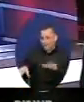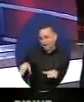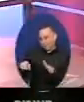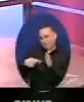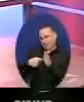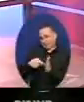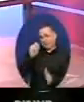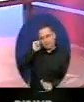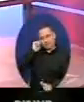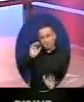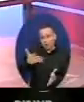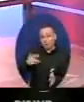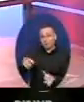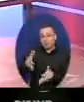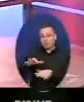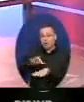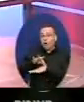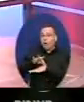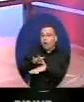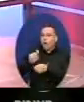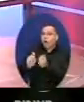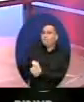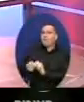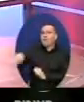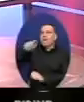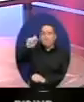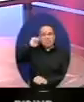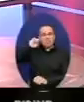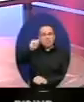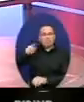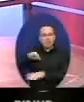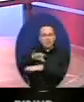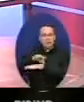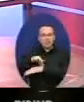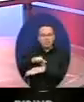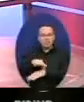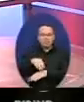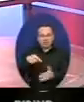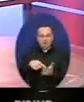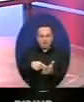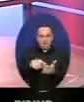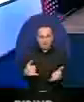שהופך נשים למנהיגות בעידן הזה, בזמן הזה שטובע באמת מולטיטאסק?